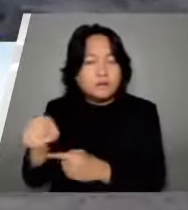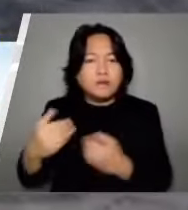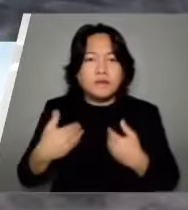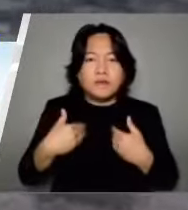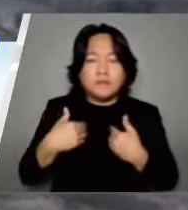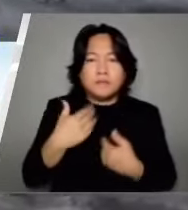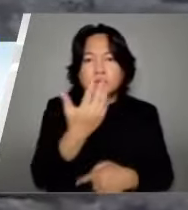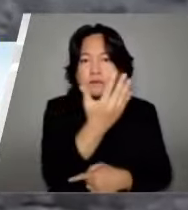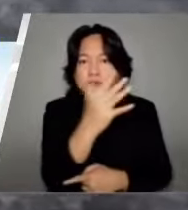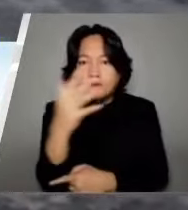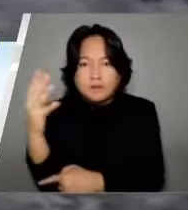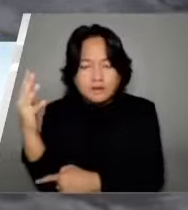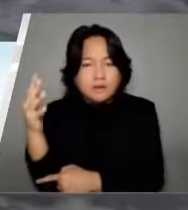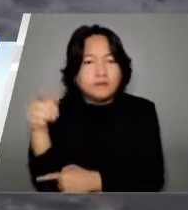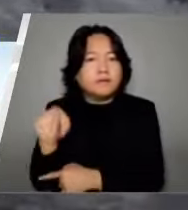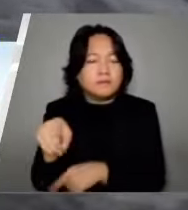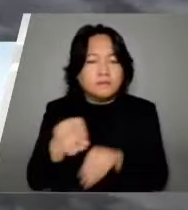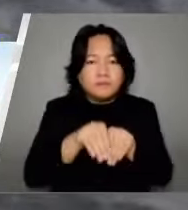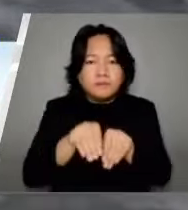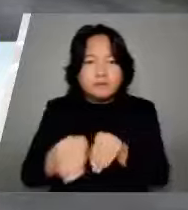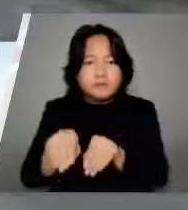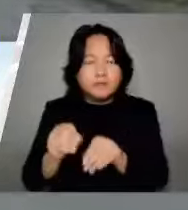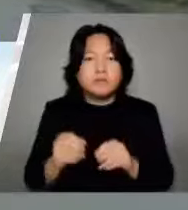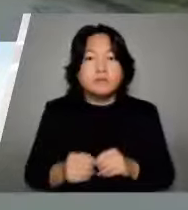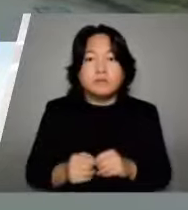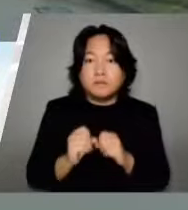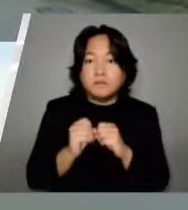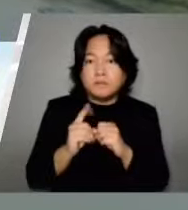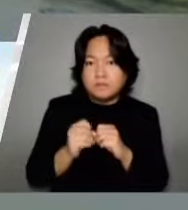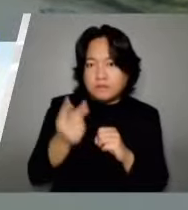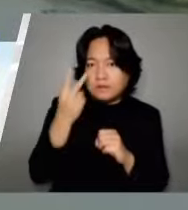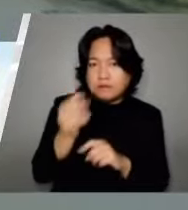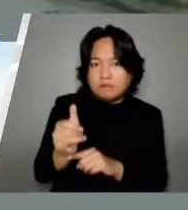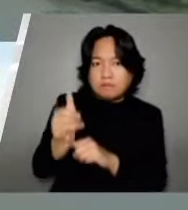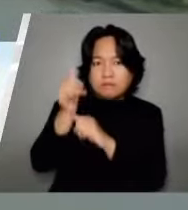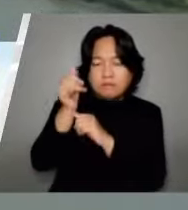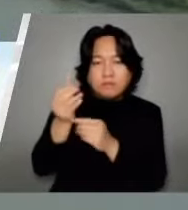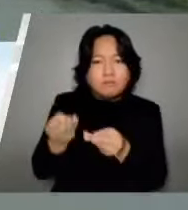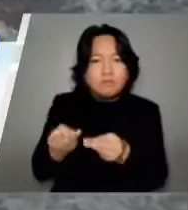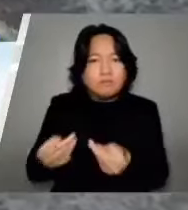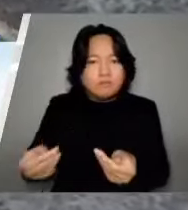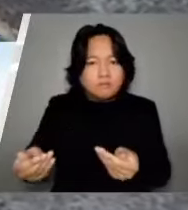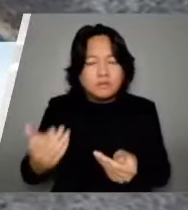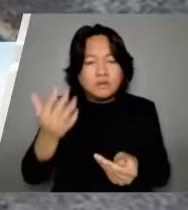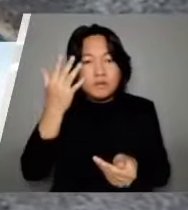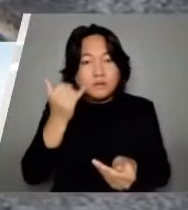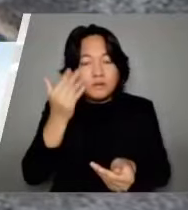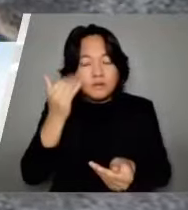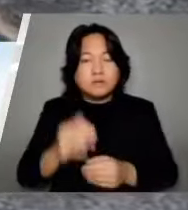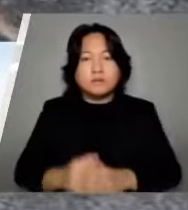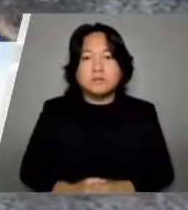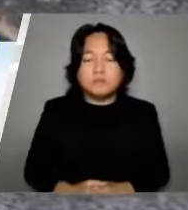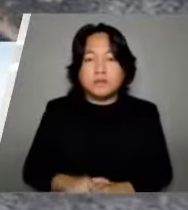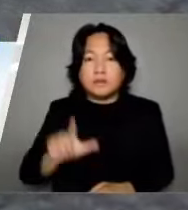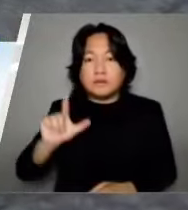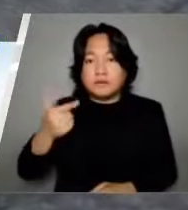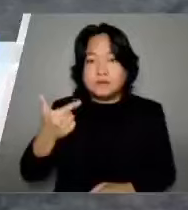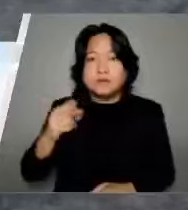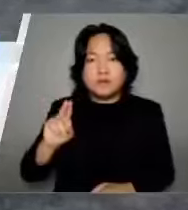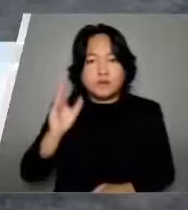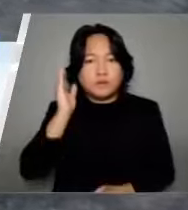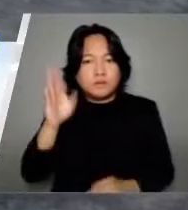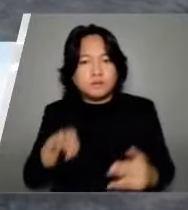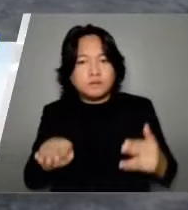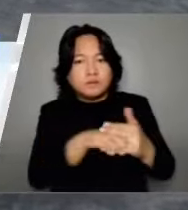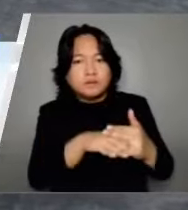Pero malaking bahagi nito ang naabo dahil sa insidente. Ayon sa mga otoridad, desidido ang LGU na kasuhan ang mga nasa